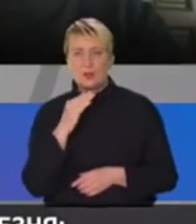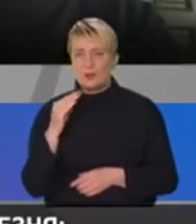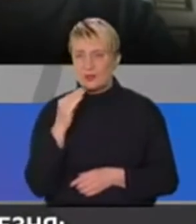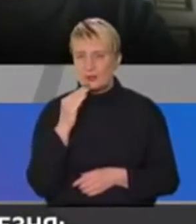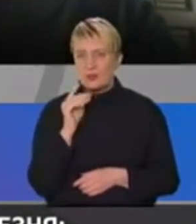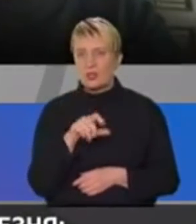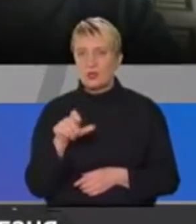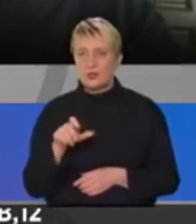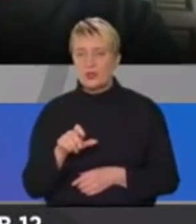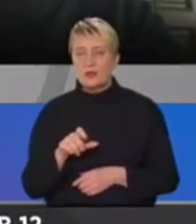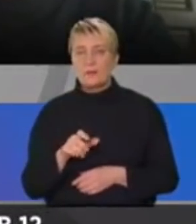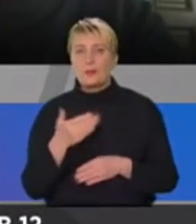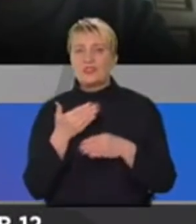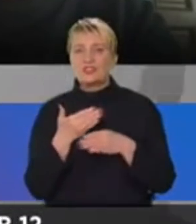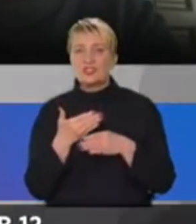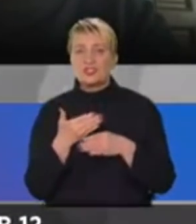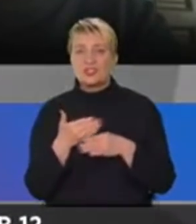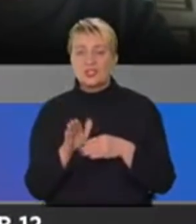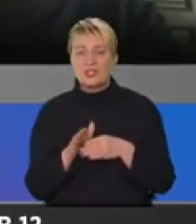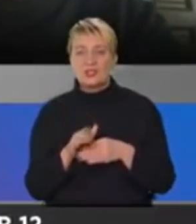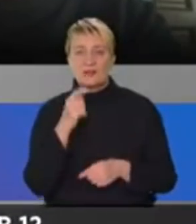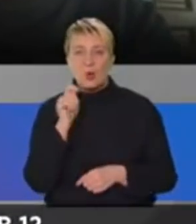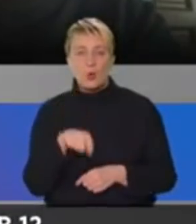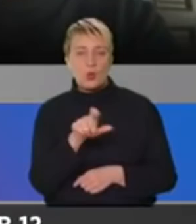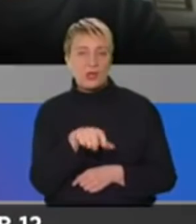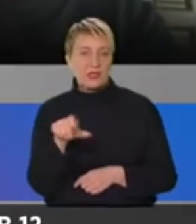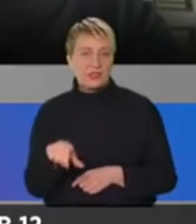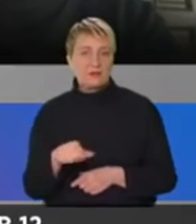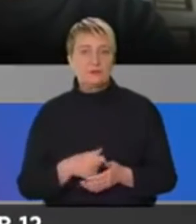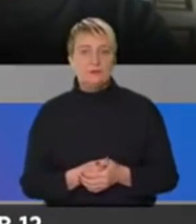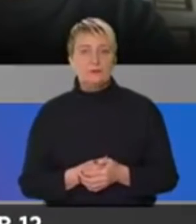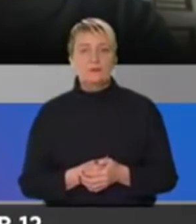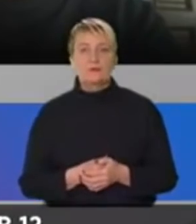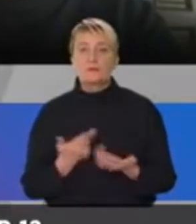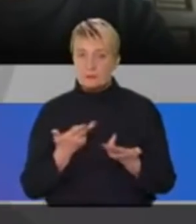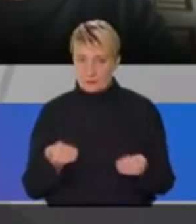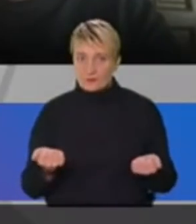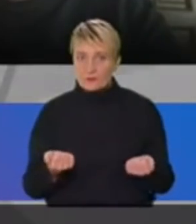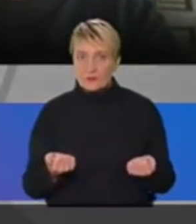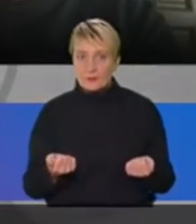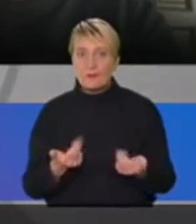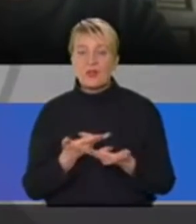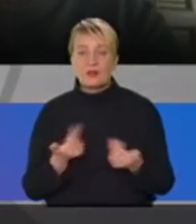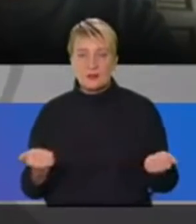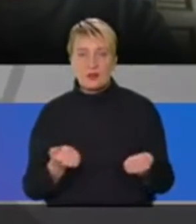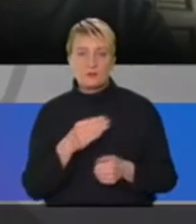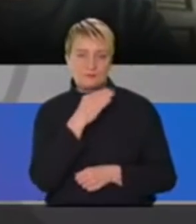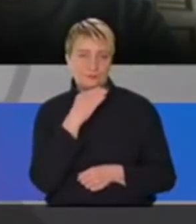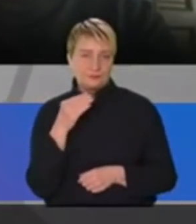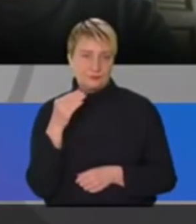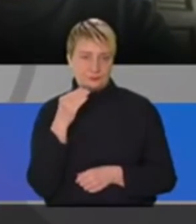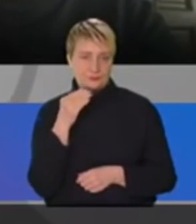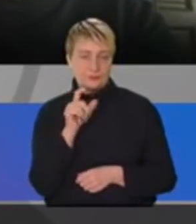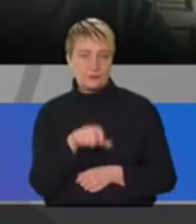а приїхала певна частина українців. Так це чи ні? Так, велика кількість